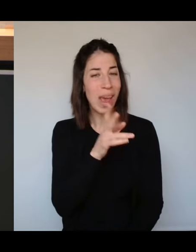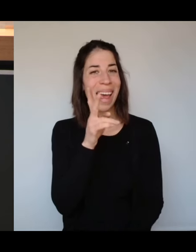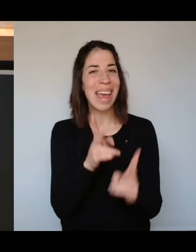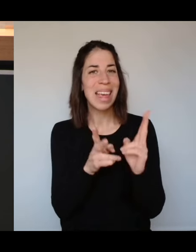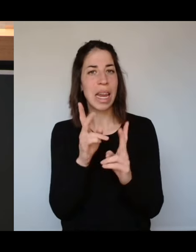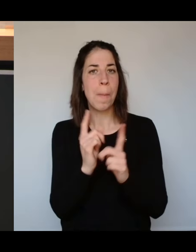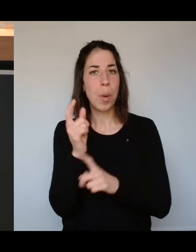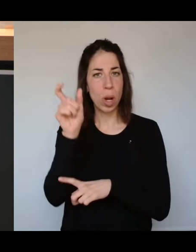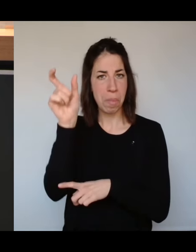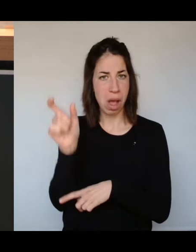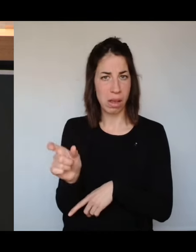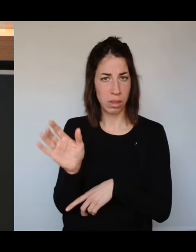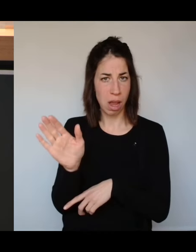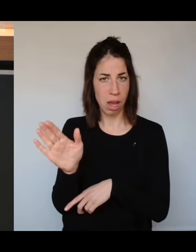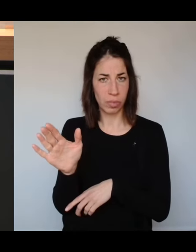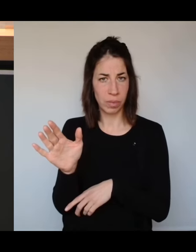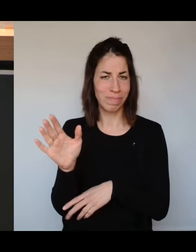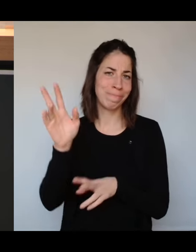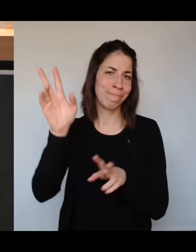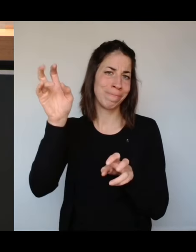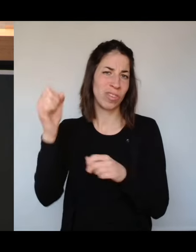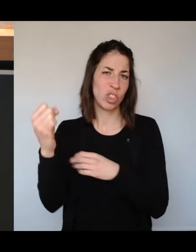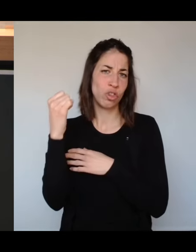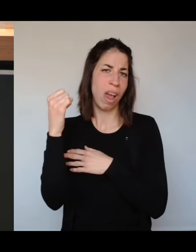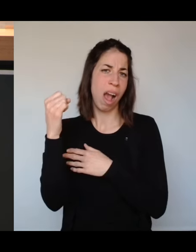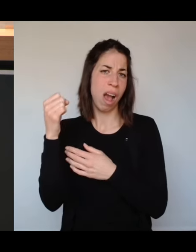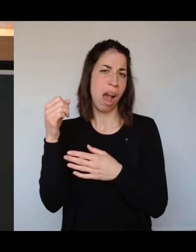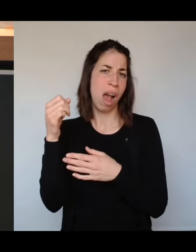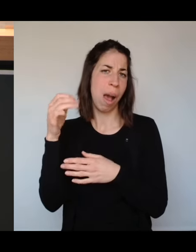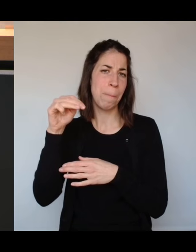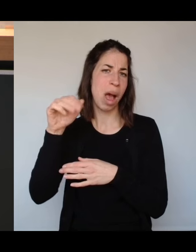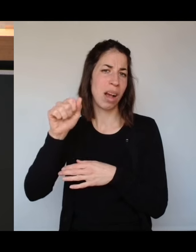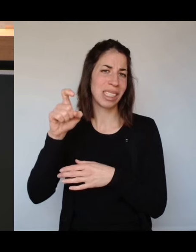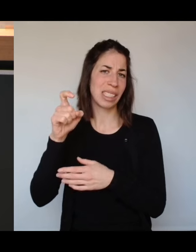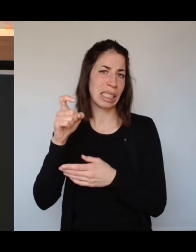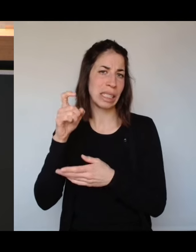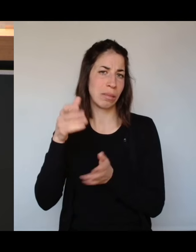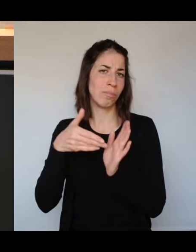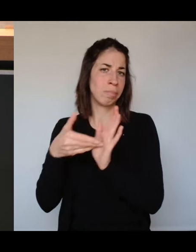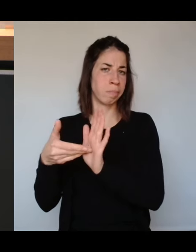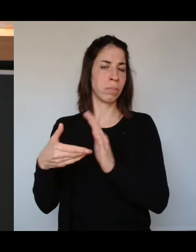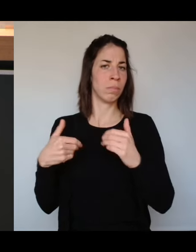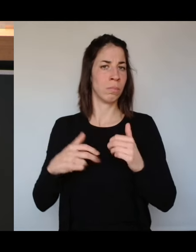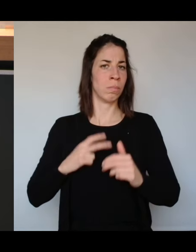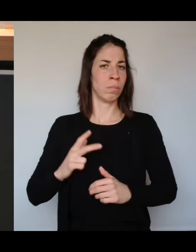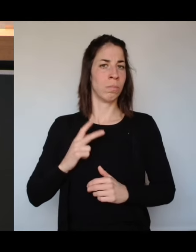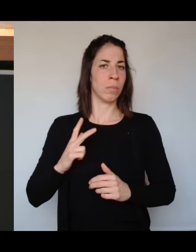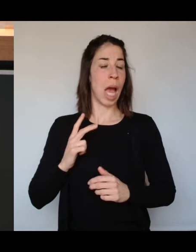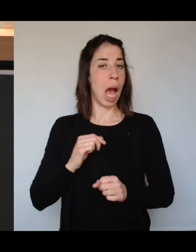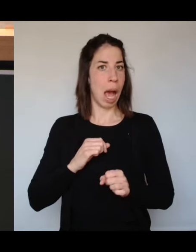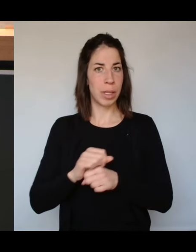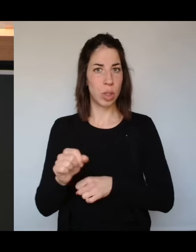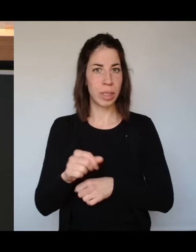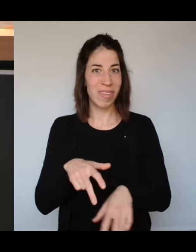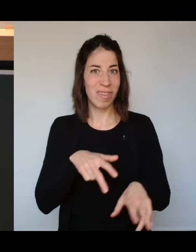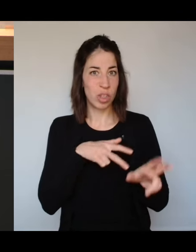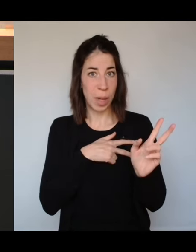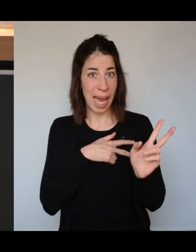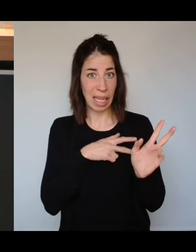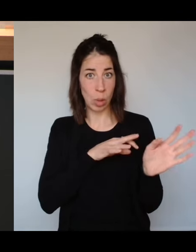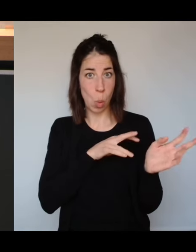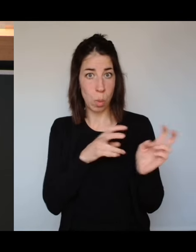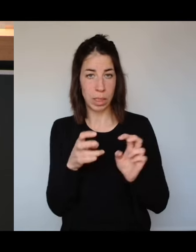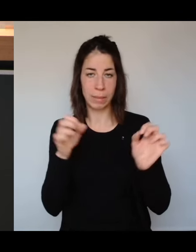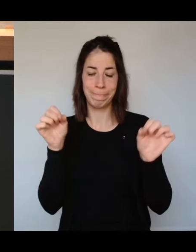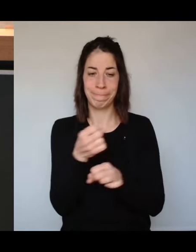ist, aber diese Versprechen nicht halten kann. Das Bezirksamt führt, ob nun zu